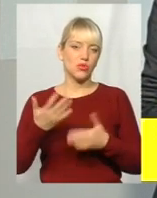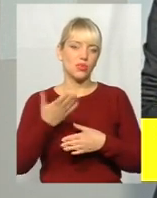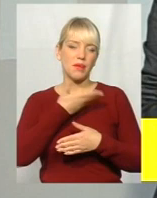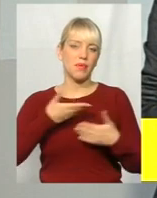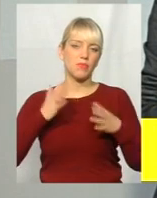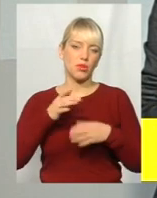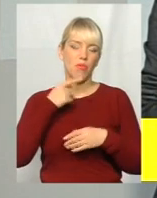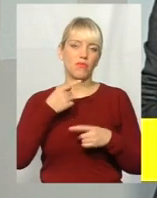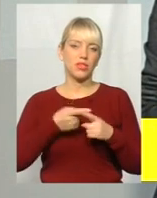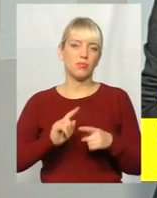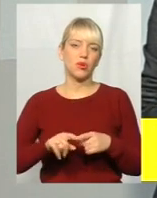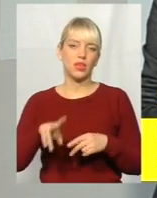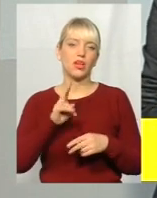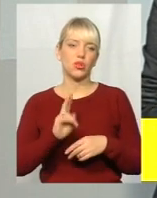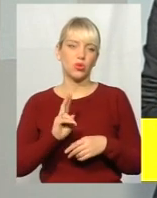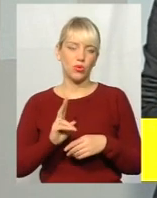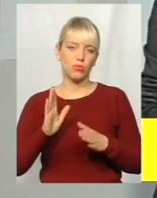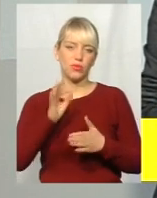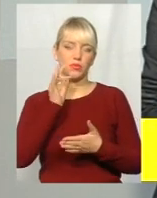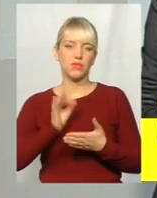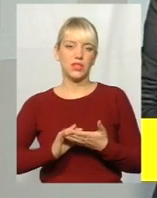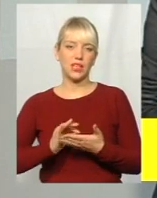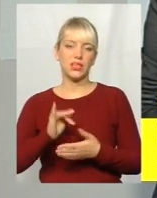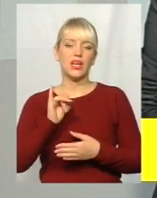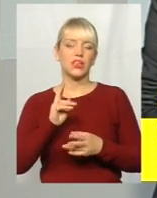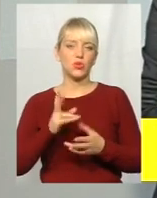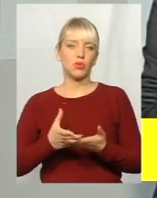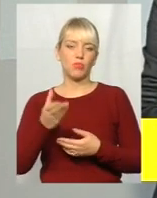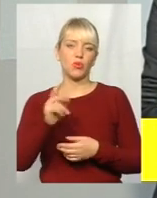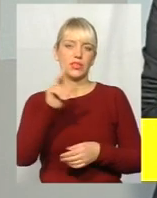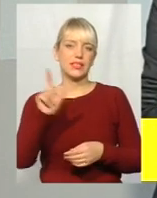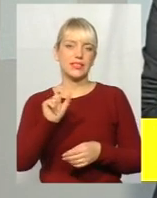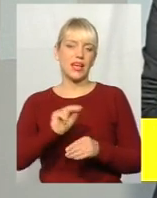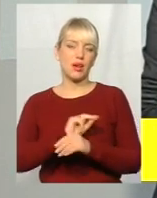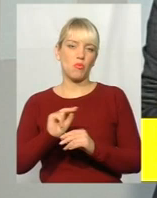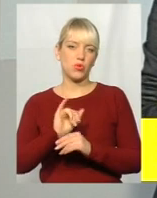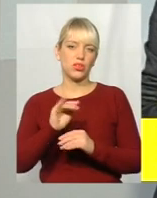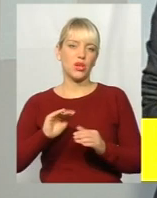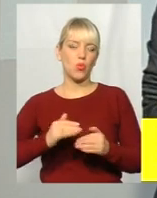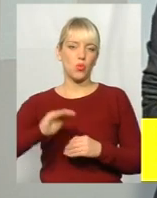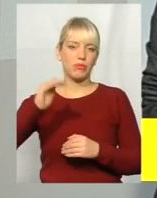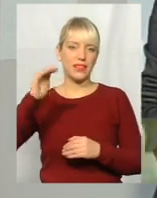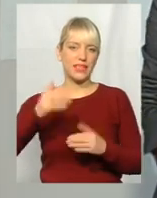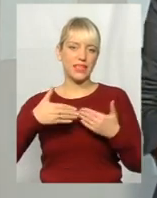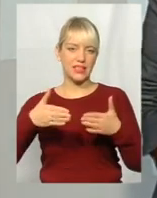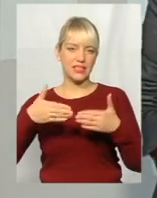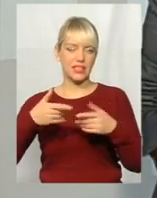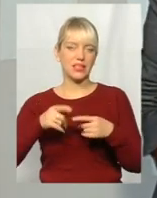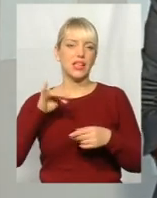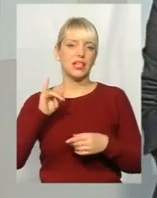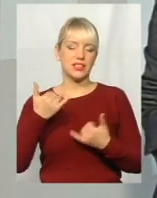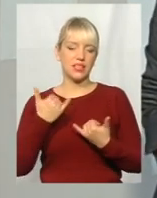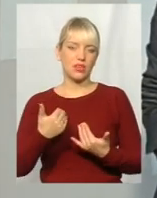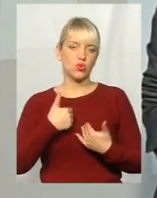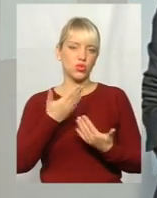про те, хто ж відповідальний і хто платить за ремонти у під'їздах. І я хочу вже зараз